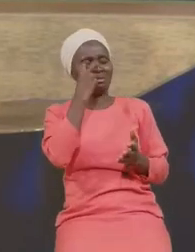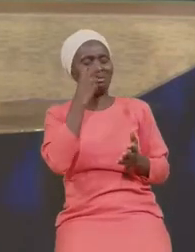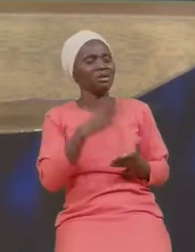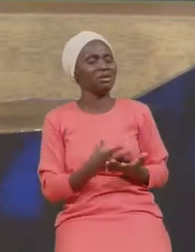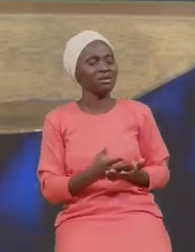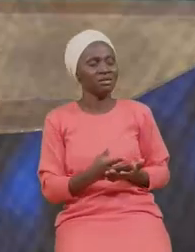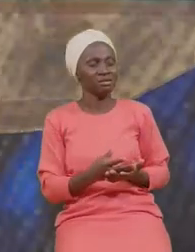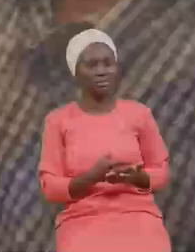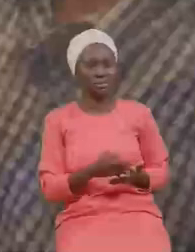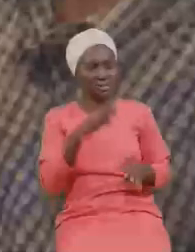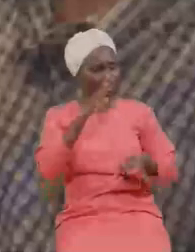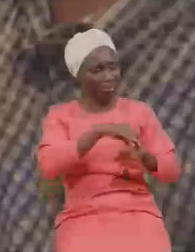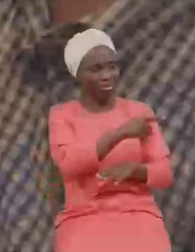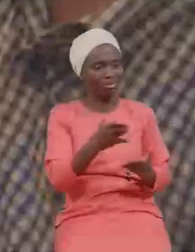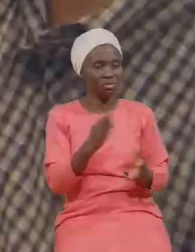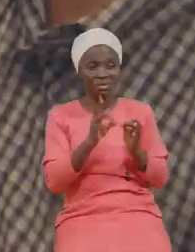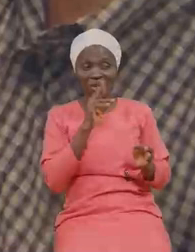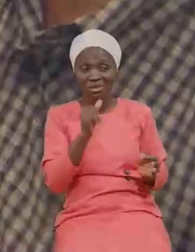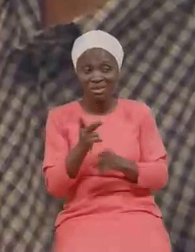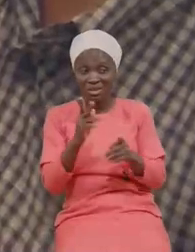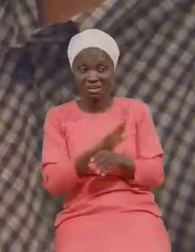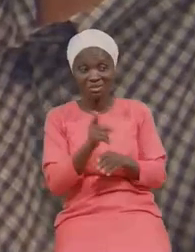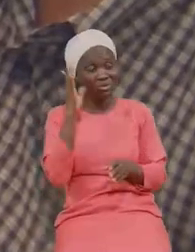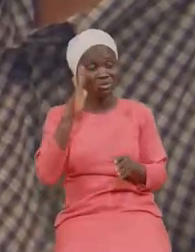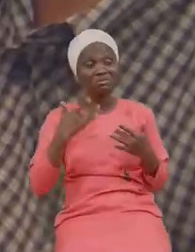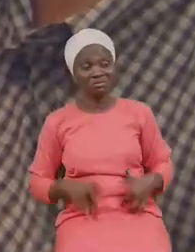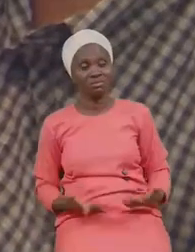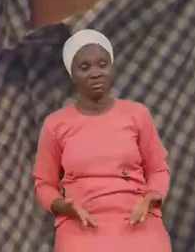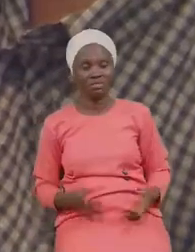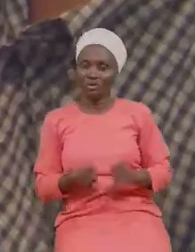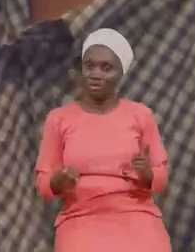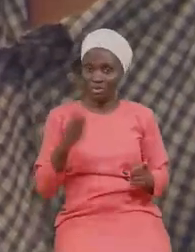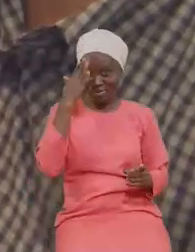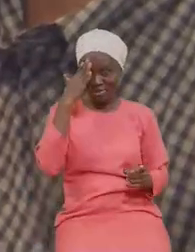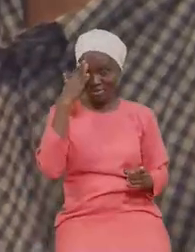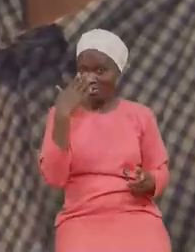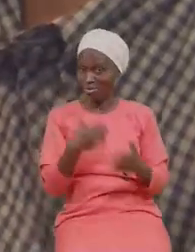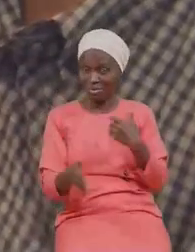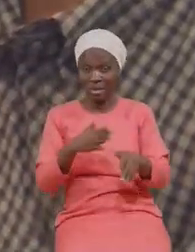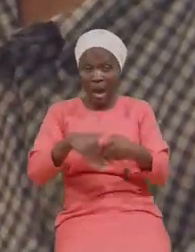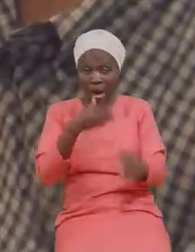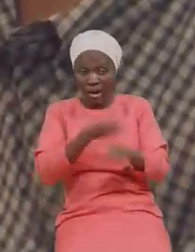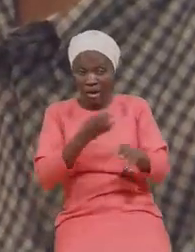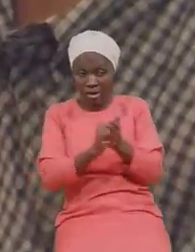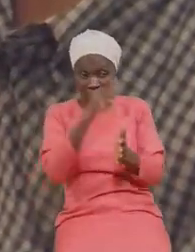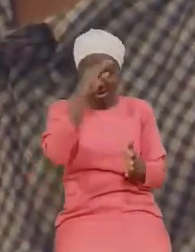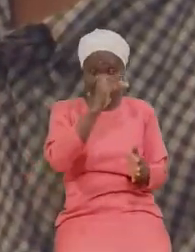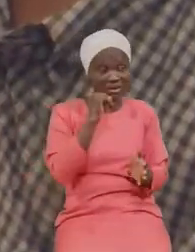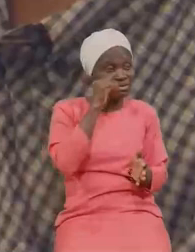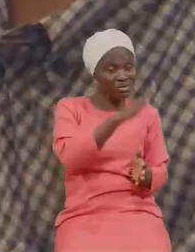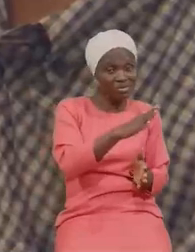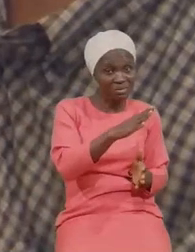tu vas céder mais tu sais maintenant aussi difficile que soit l'homme la femme là